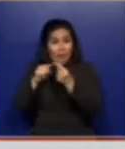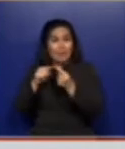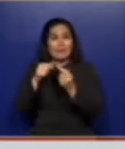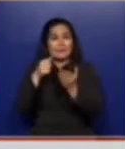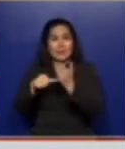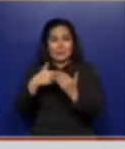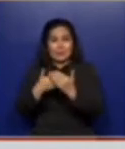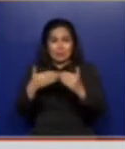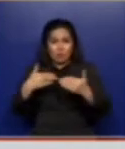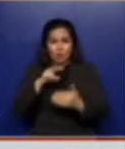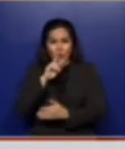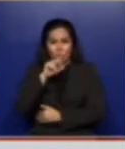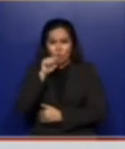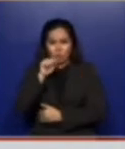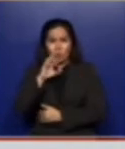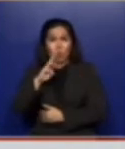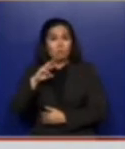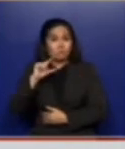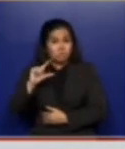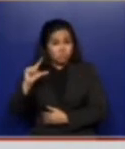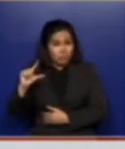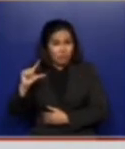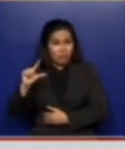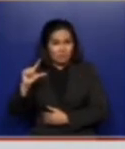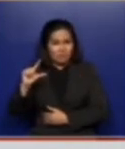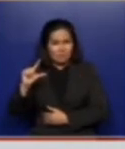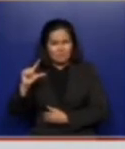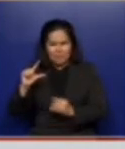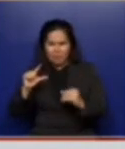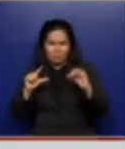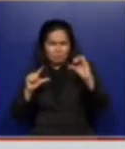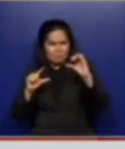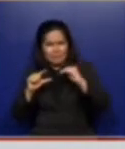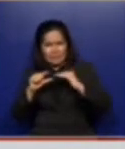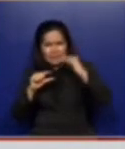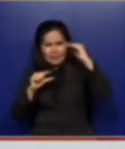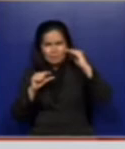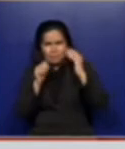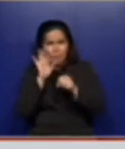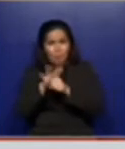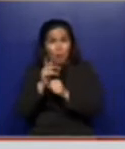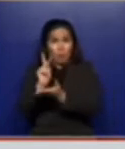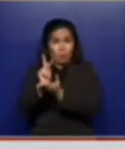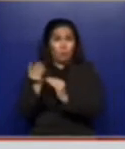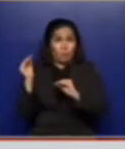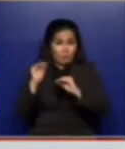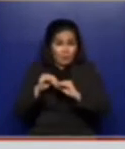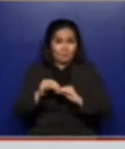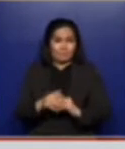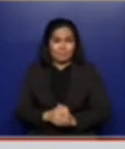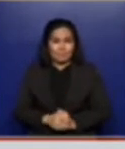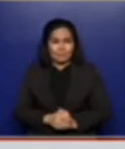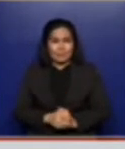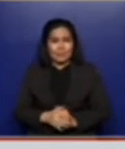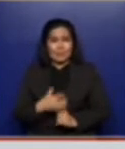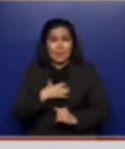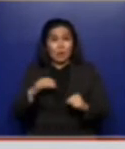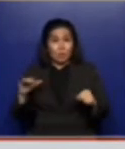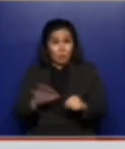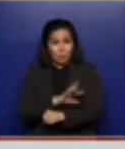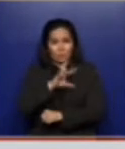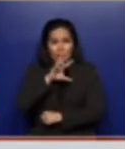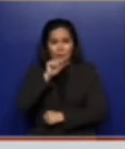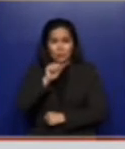านไม่เพียงพอจึงกู้มาเพิ่ม 600,000 ล้านเนี่ยนะครับเพื่อให้มันครบ 3.3 ล้